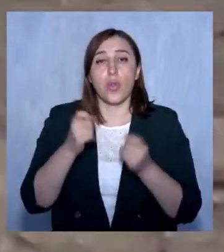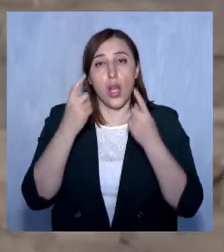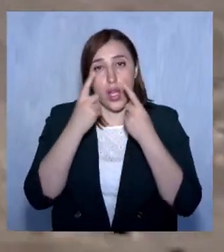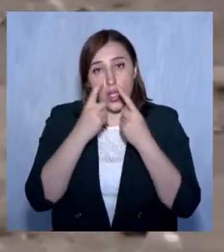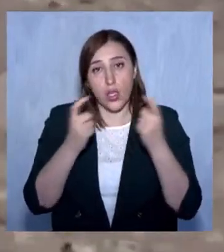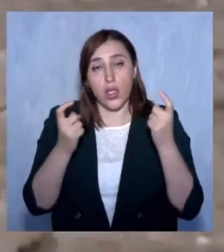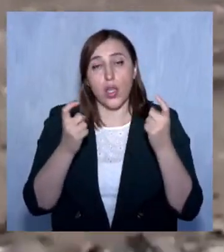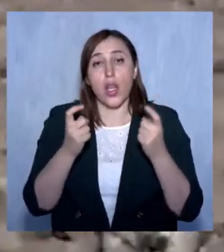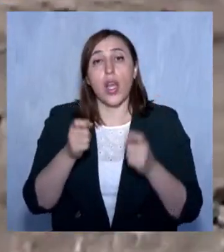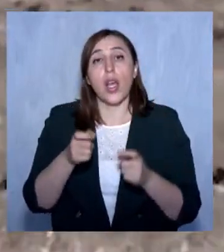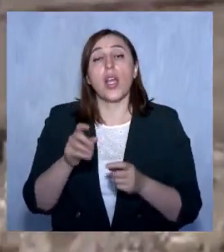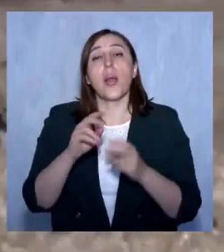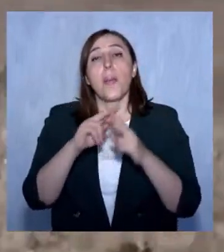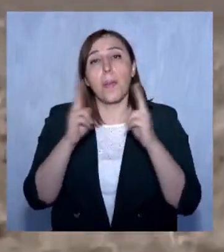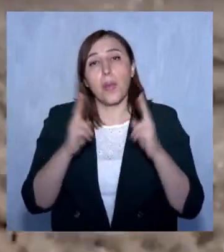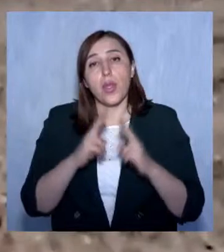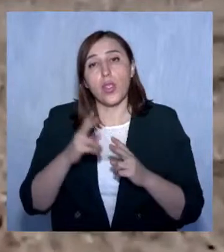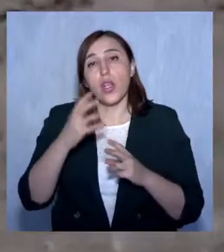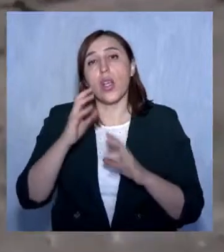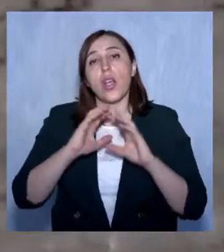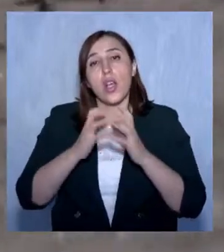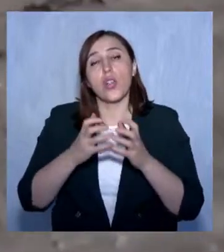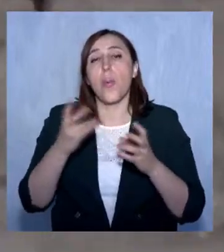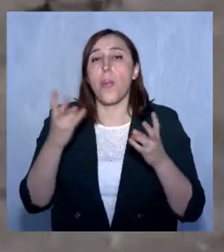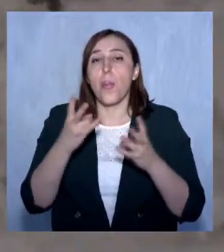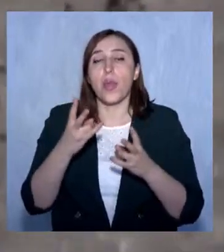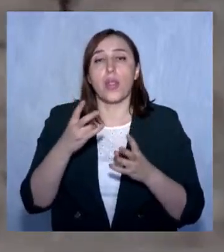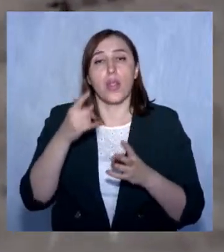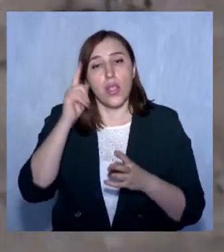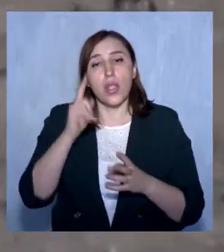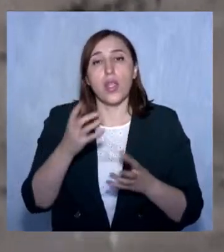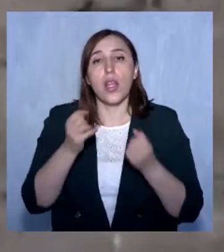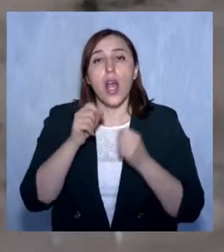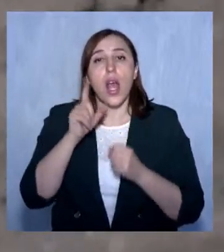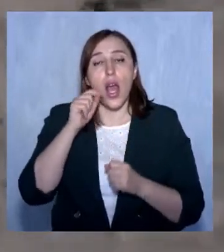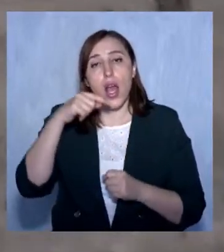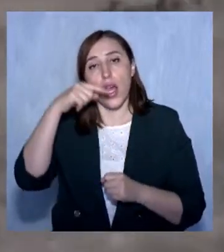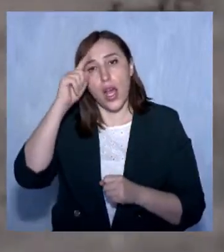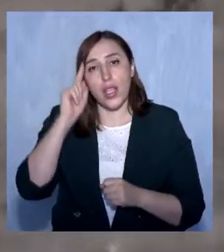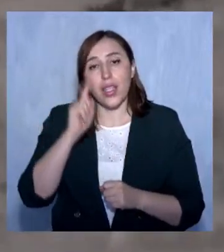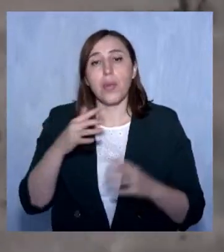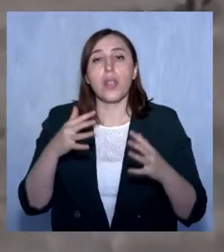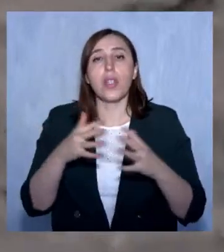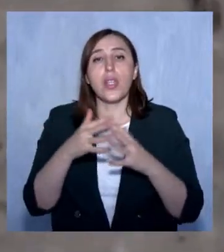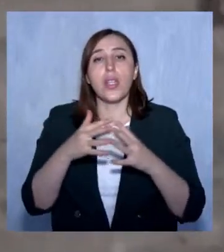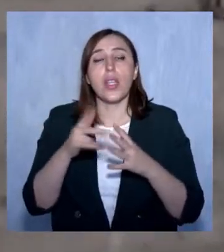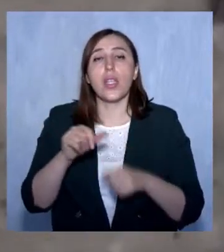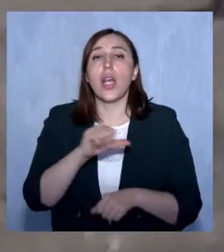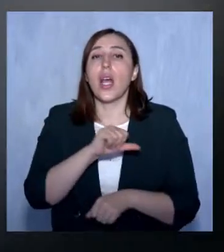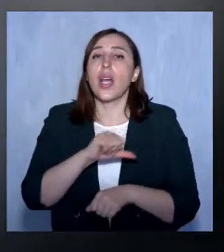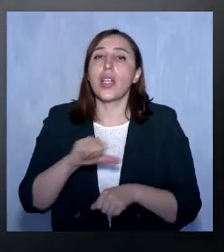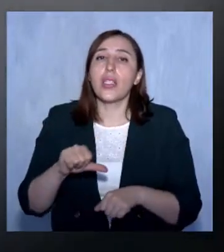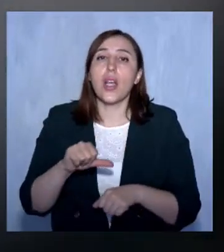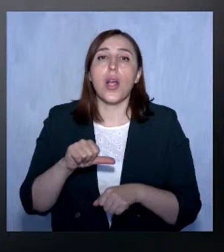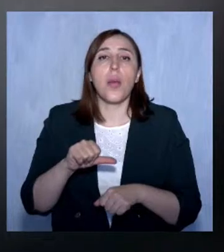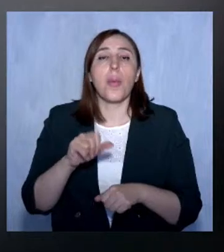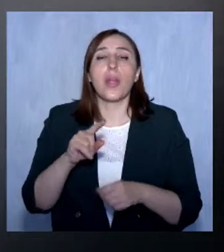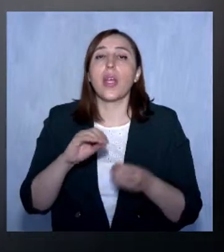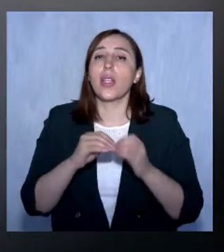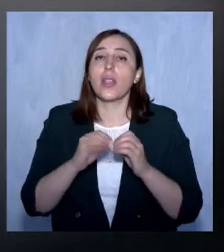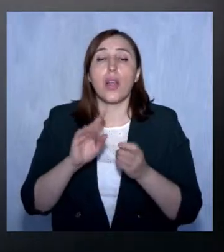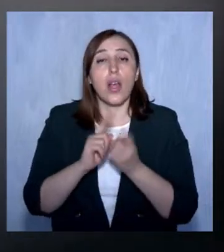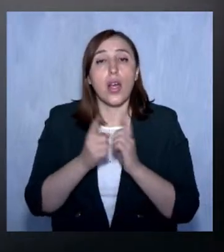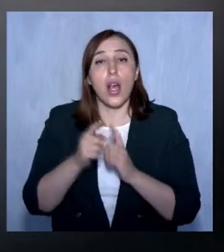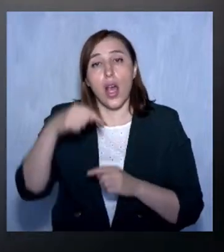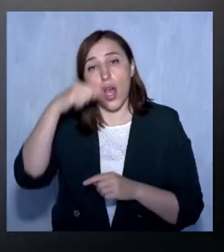հայտարություններին, թե միջազգային համայնք պետք է ճանաչի, որ հայադրբեջանական վերջին բախումները, ոչ թե սահմանային միջադեպեր են այլ ադրբեջանի